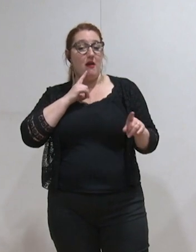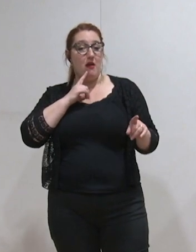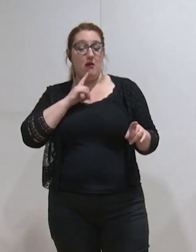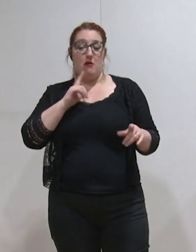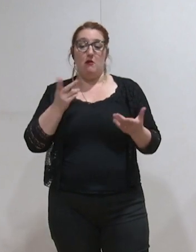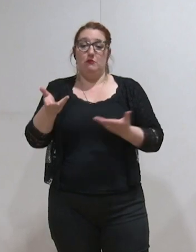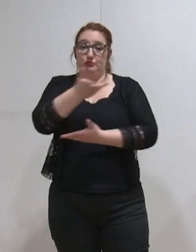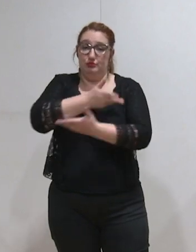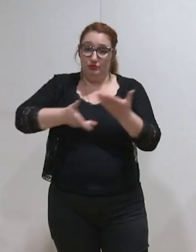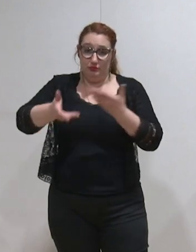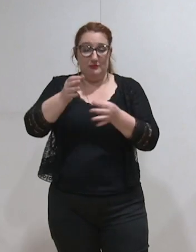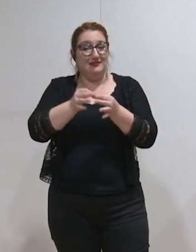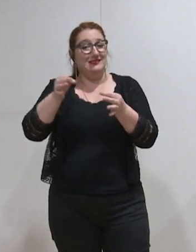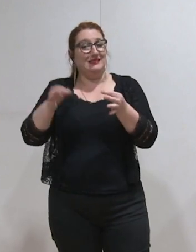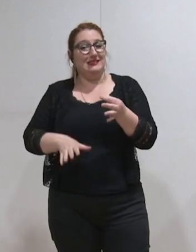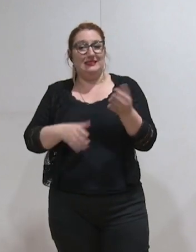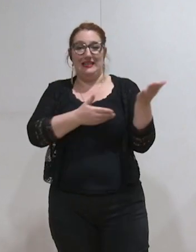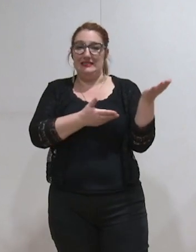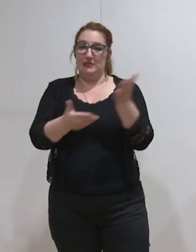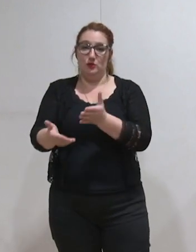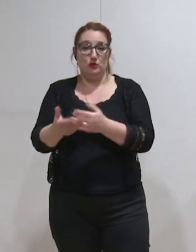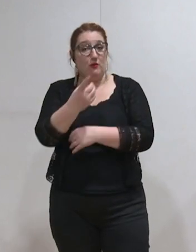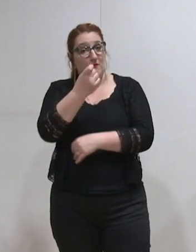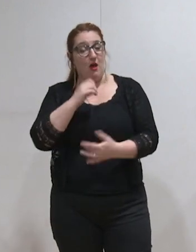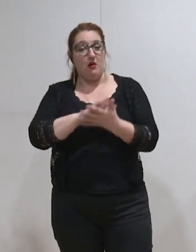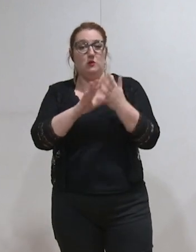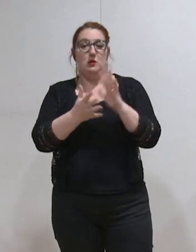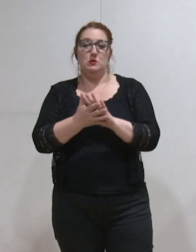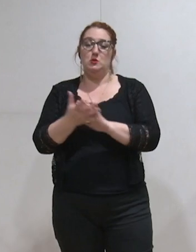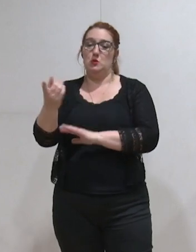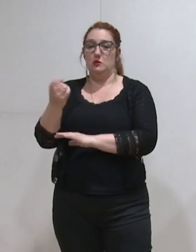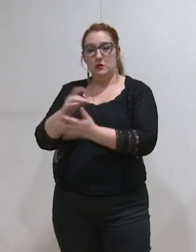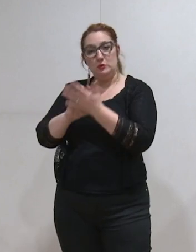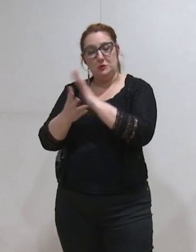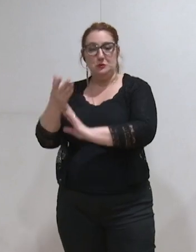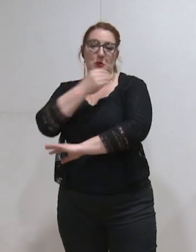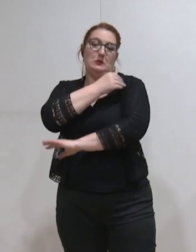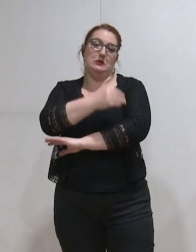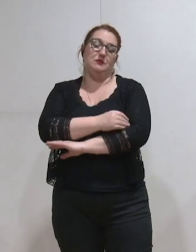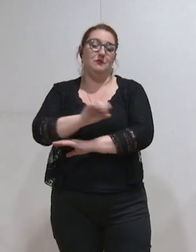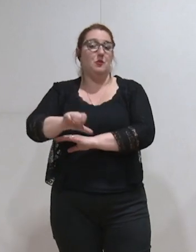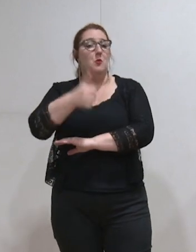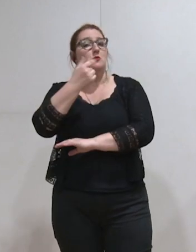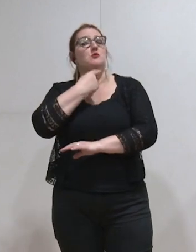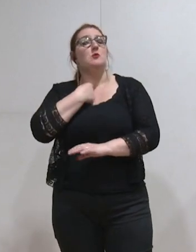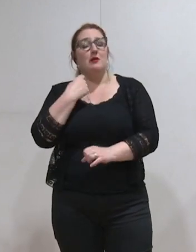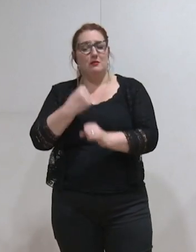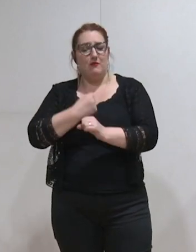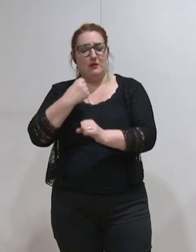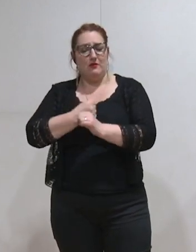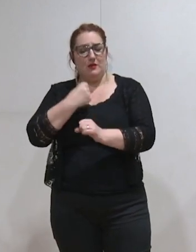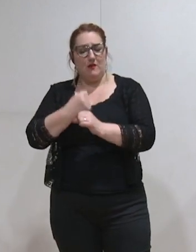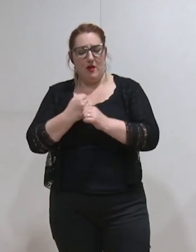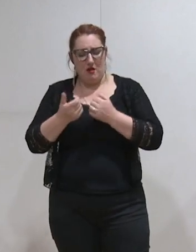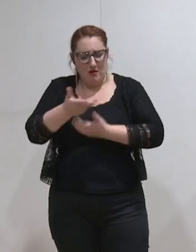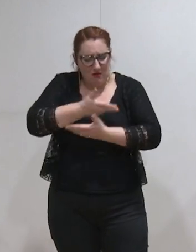dit par l'ensemble du mouvement associatif et sportif le 11 juin un travail en commun toute une journée de